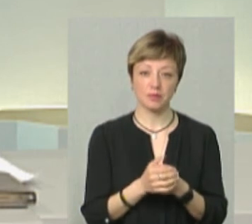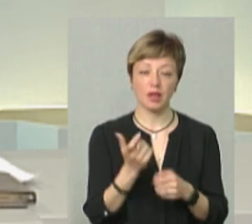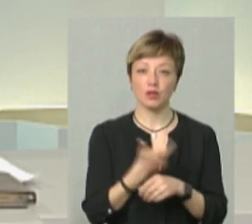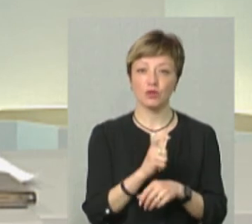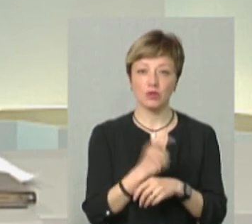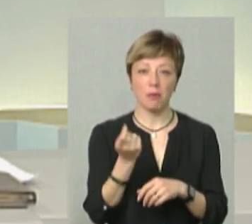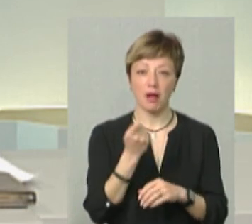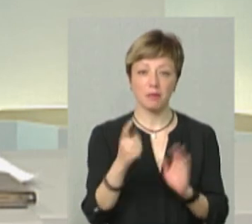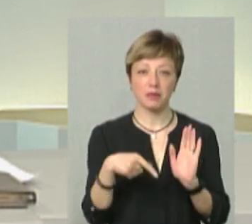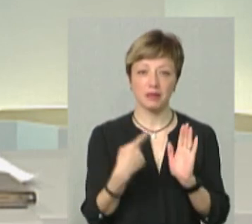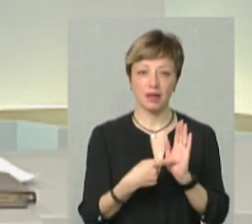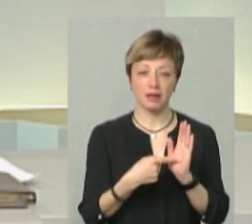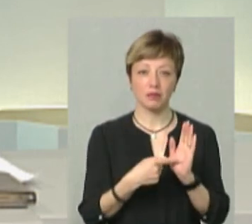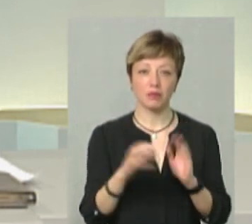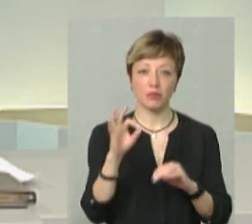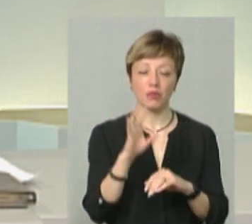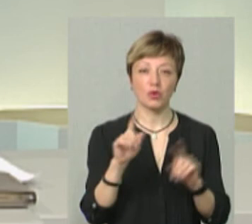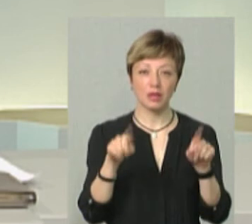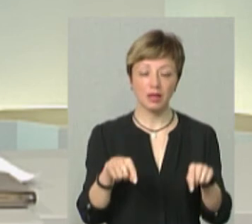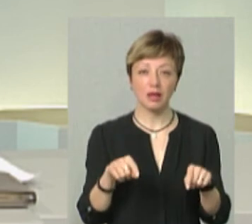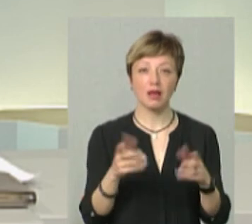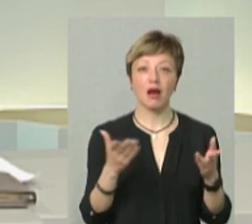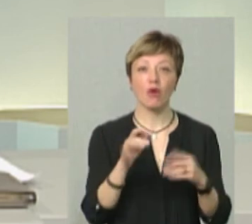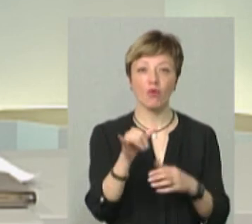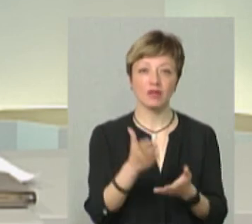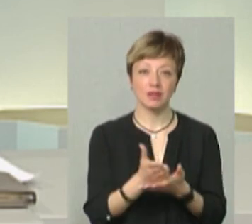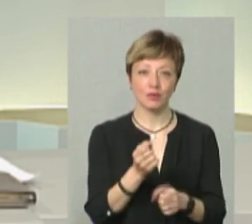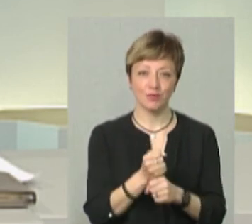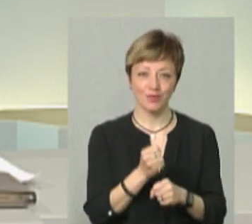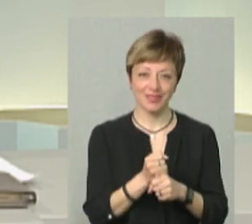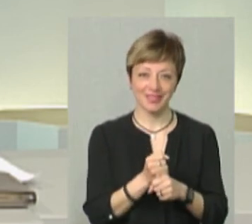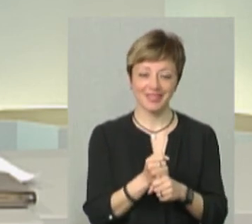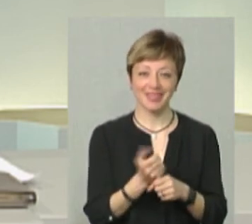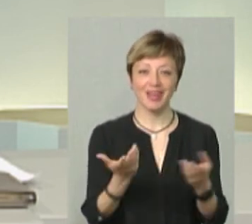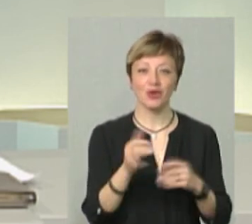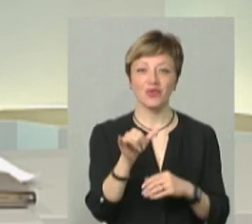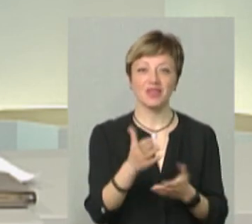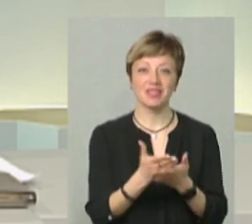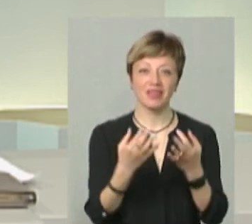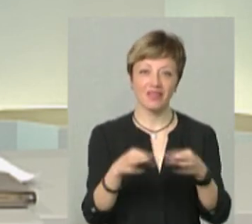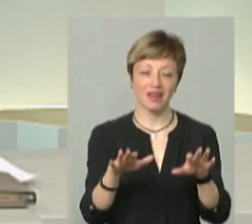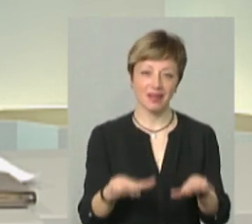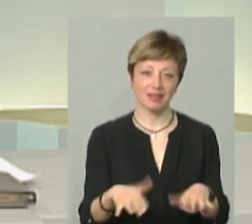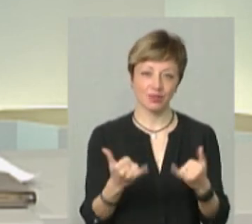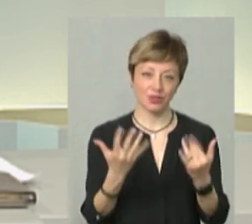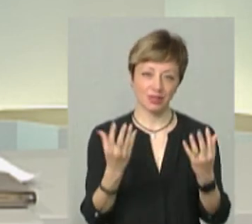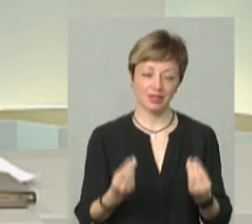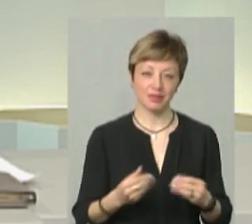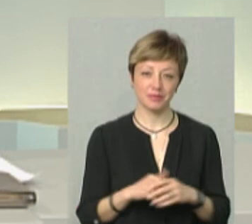дуже мало питань були на гарячу лінію по тому, що яка у вас є робота, які у вас є вакансії на сьогоднішній